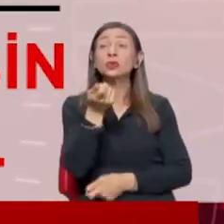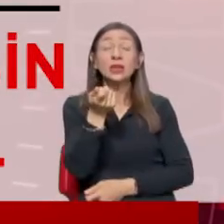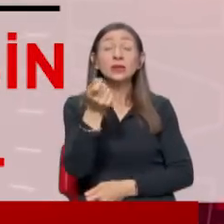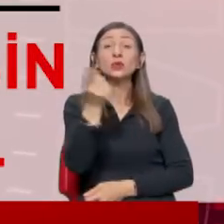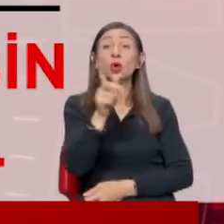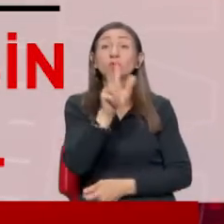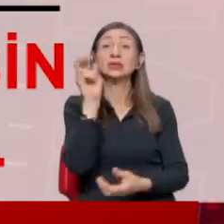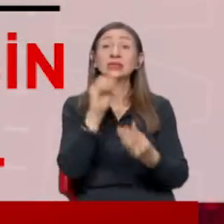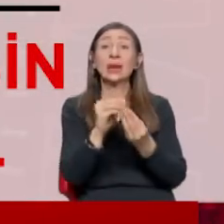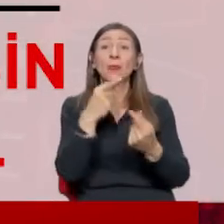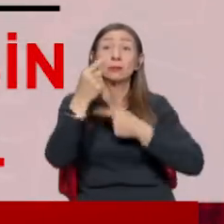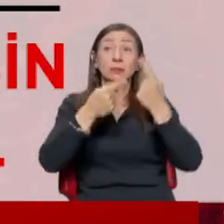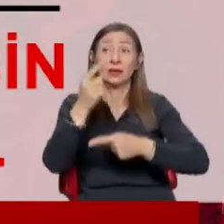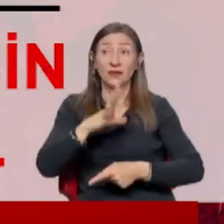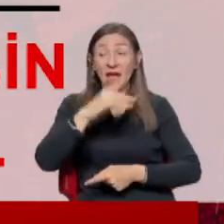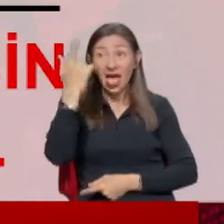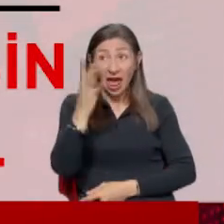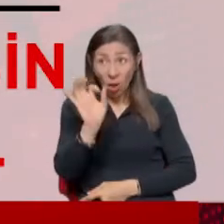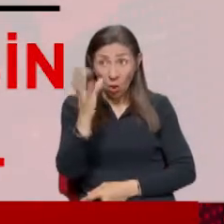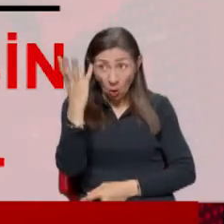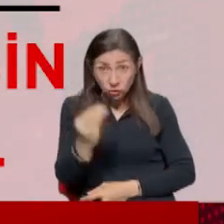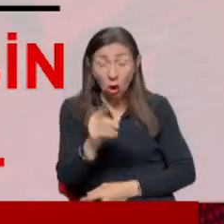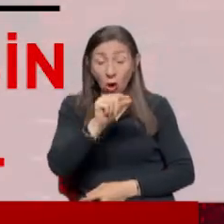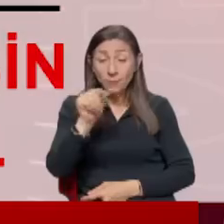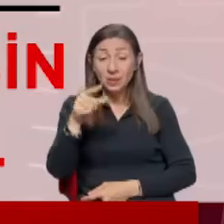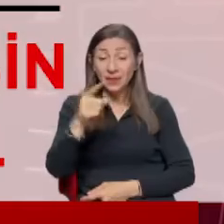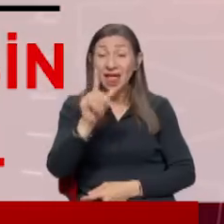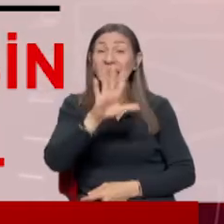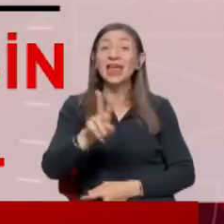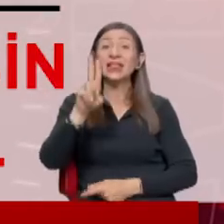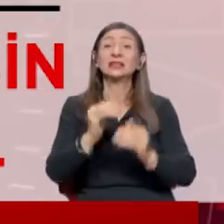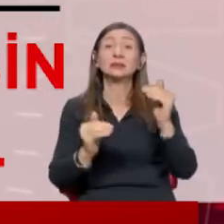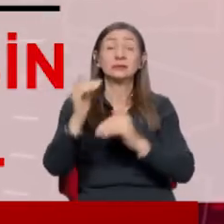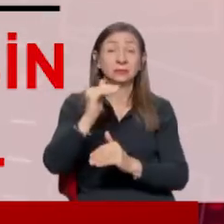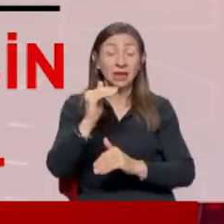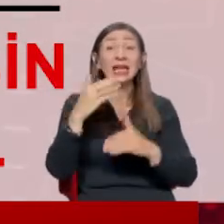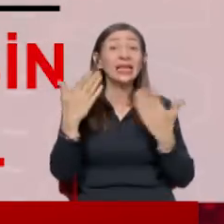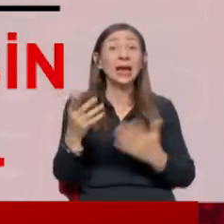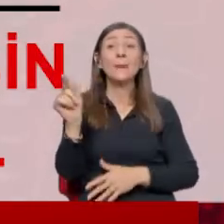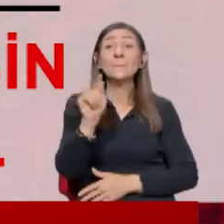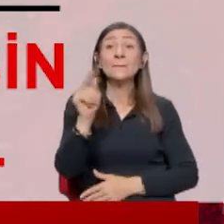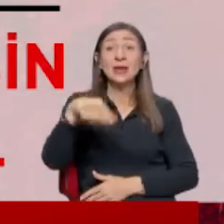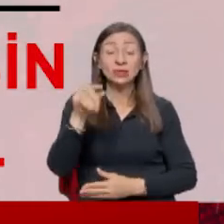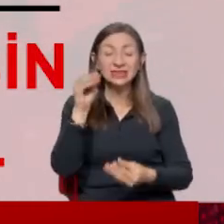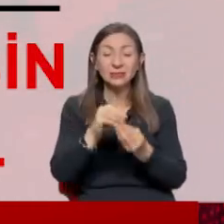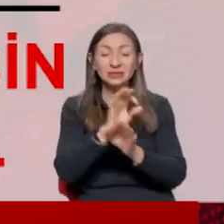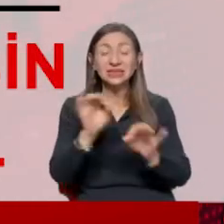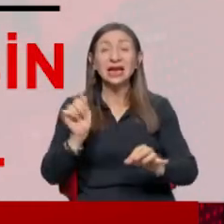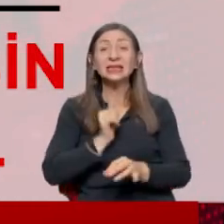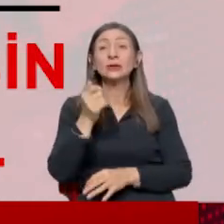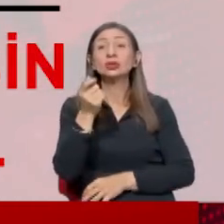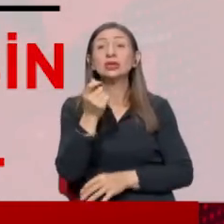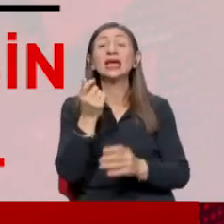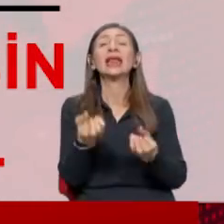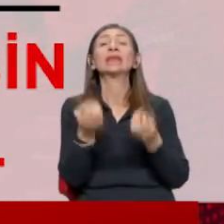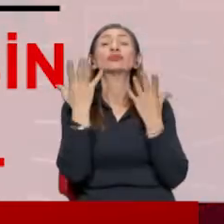%30 civarında zam konuşuluyor. Eğer öyle olursa 11.057 liraya yükselecek. Yani memurun zamsız asgari ücretine